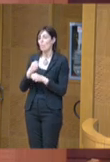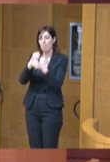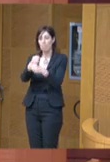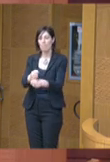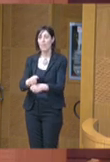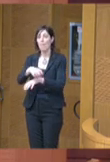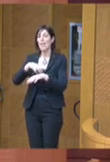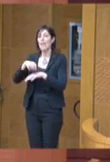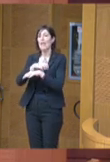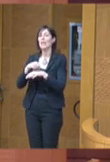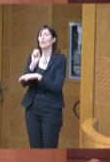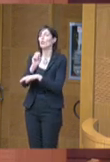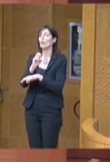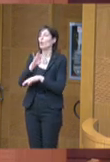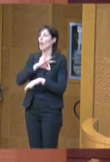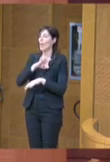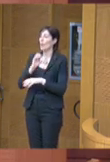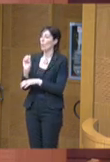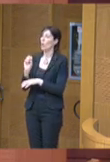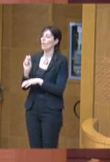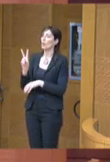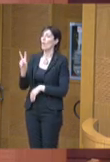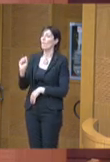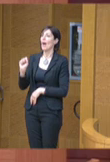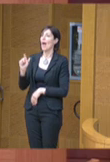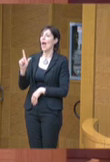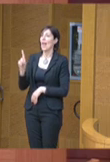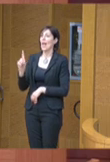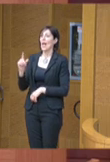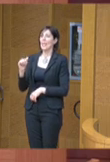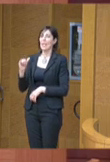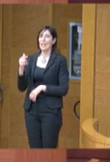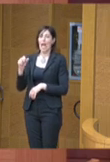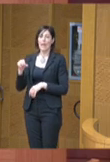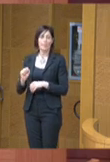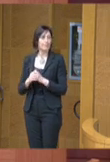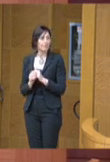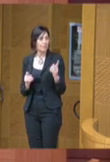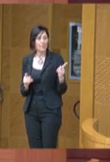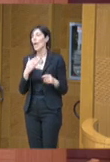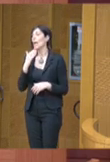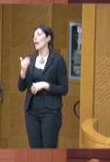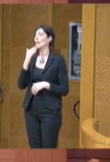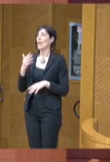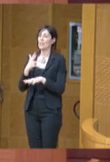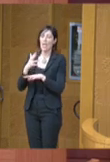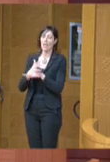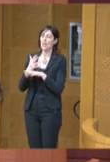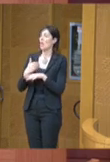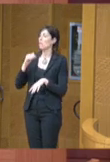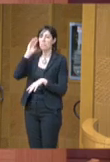ministro dell'Istruzione e del Merito, il professor Giuseppe Valditara. Grazie, grazie per tutti gli interventi